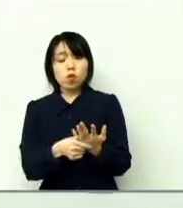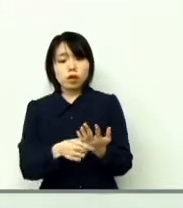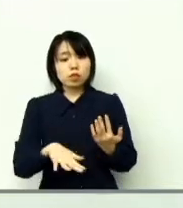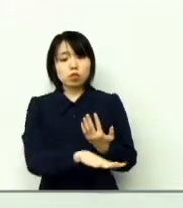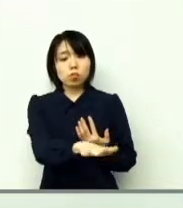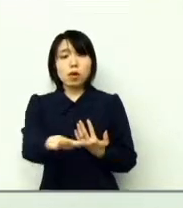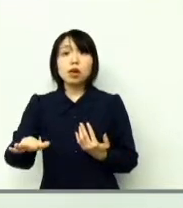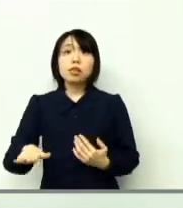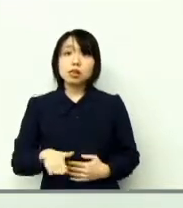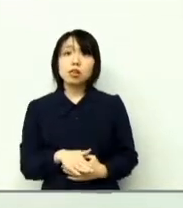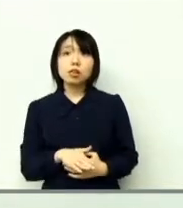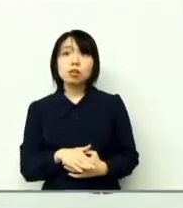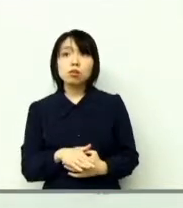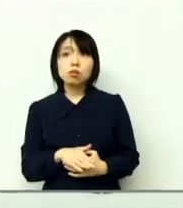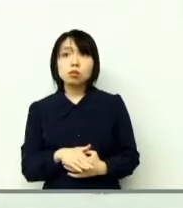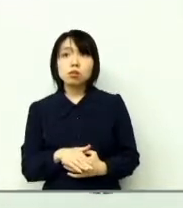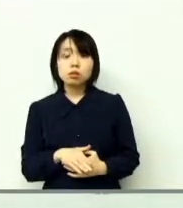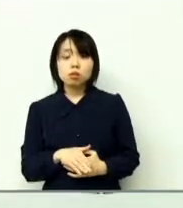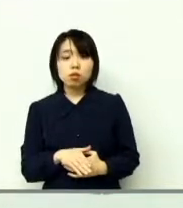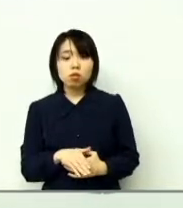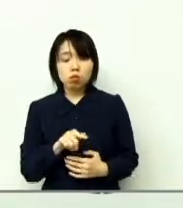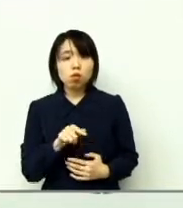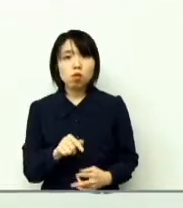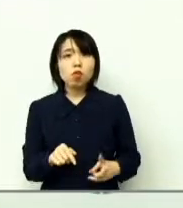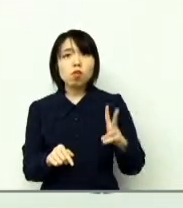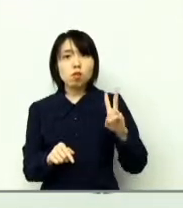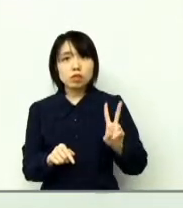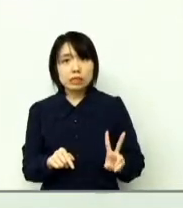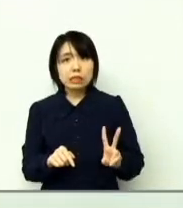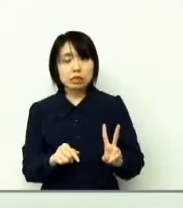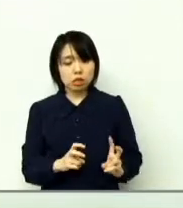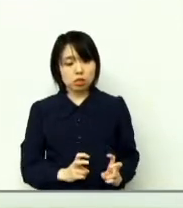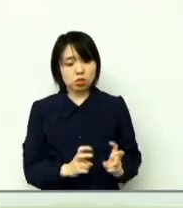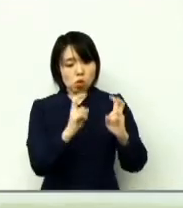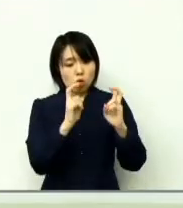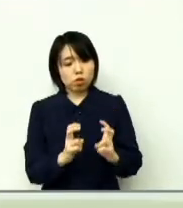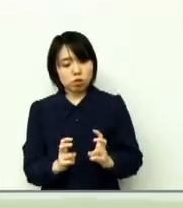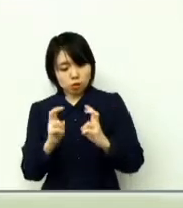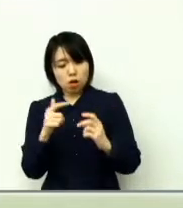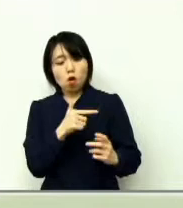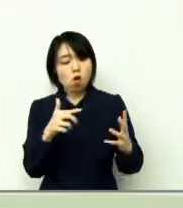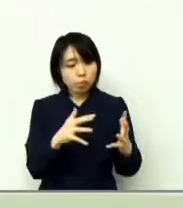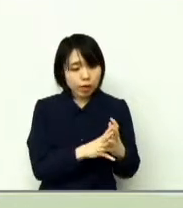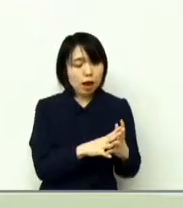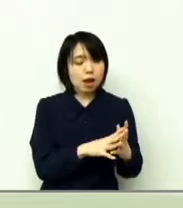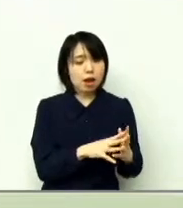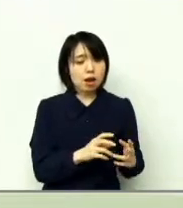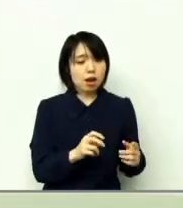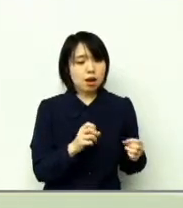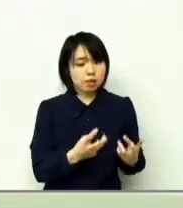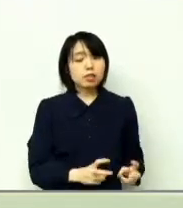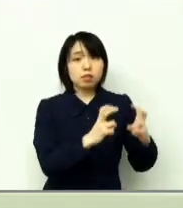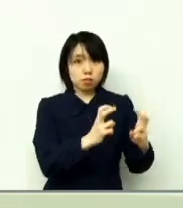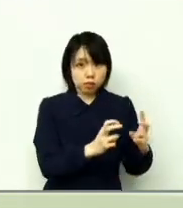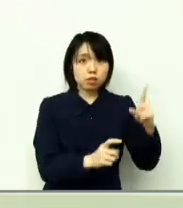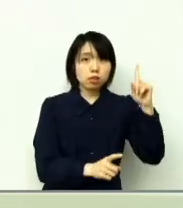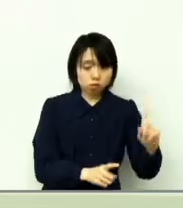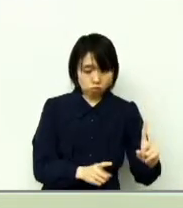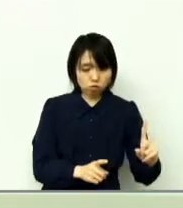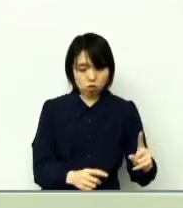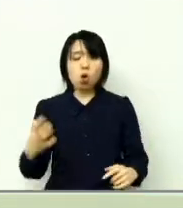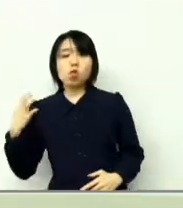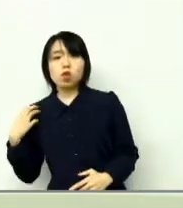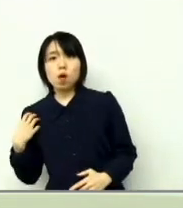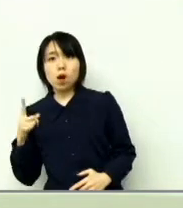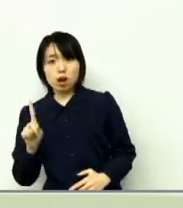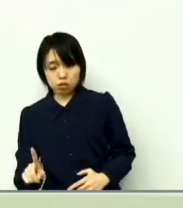ところがですね、二都心というふうに続けております。大宮駅周辺と埼玉新都心が一つの都心、それから浦和駅周辺がもう一つの都心ということ